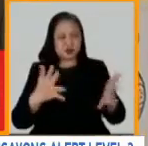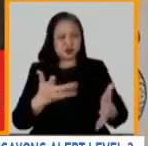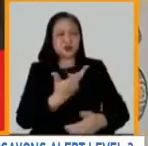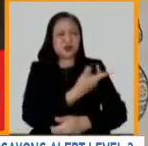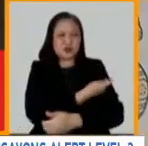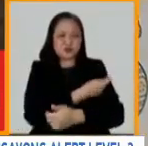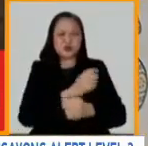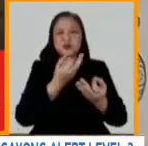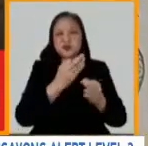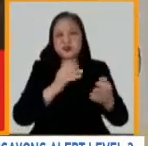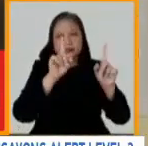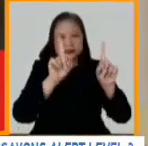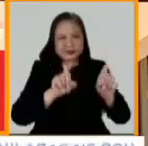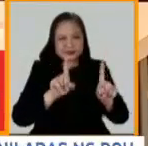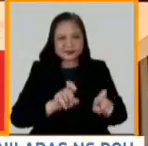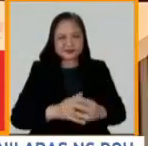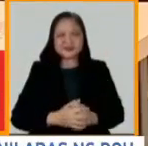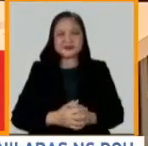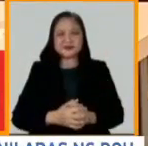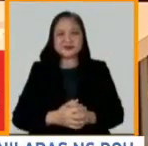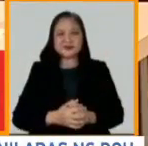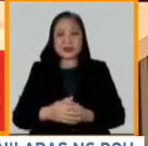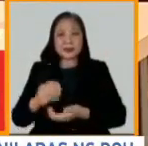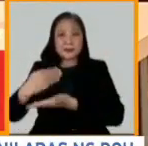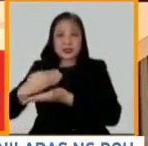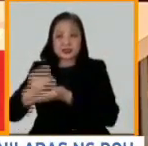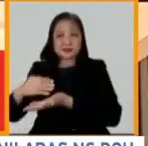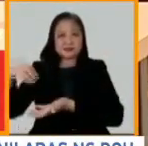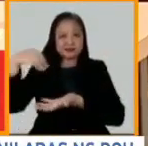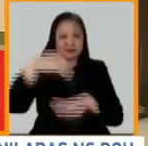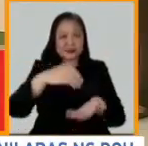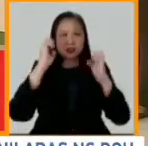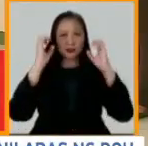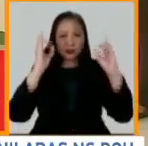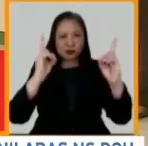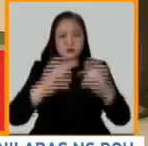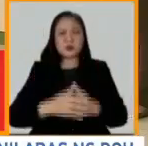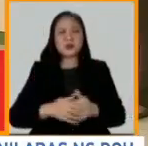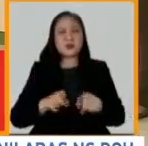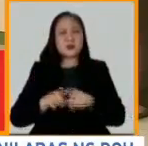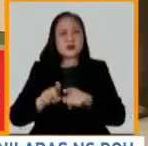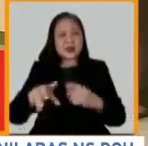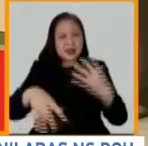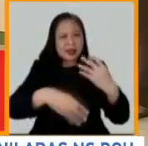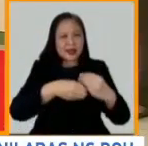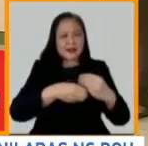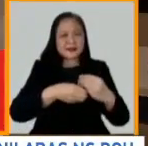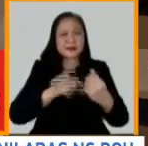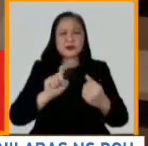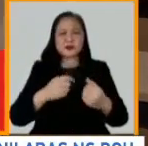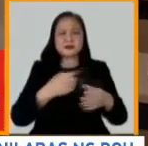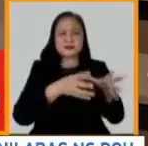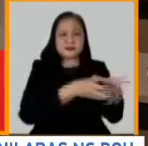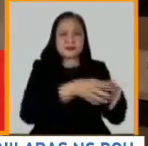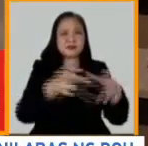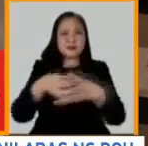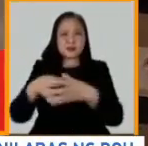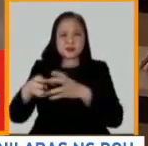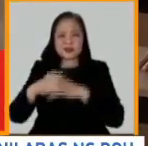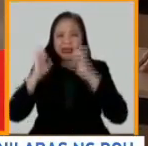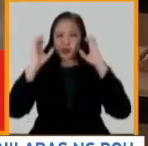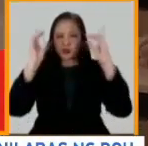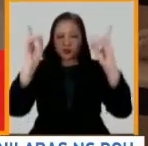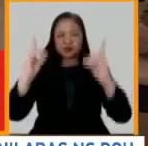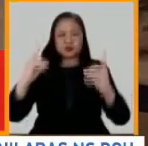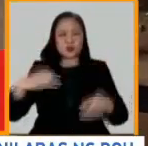sa pagbuhos ng pondo sa edukasyon, magtatatag din daw si Robredo ng Multisectoral Education Commission para bumuo ng